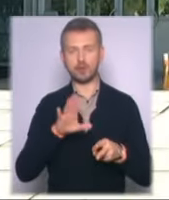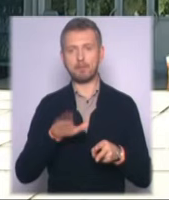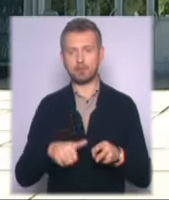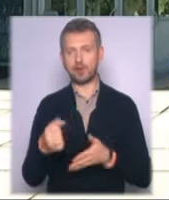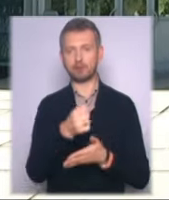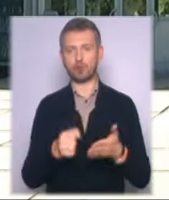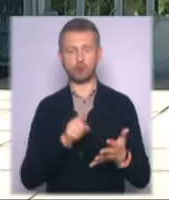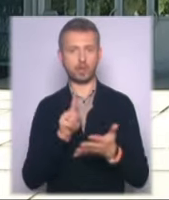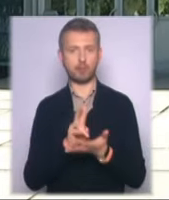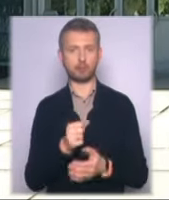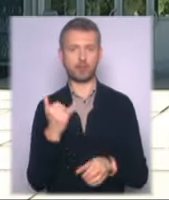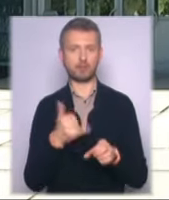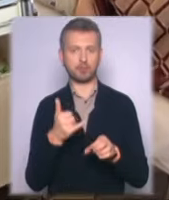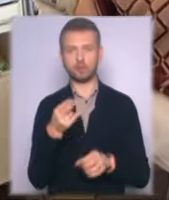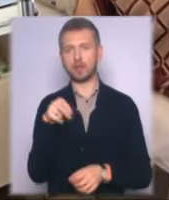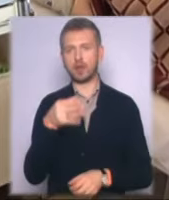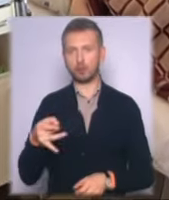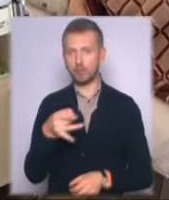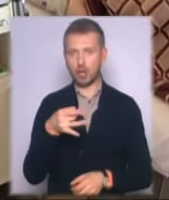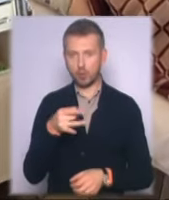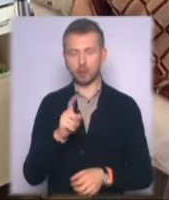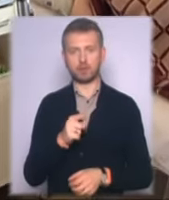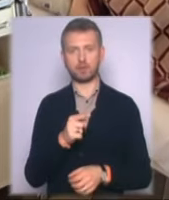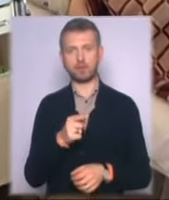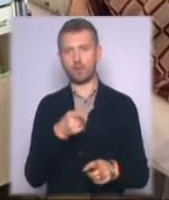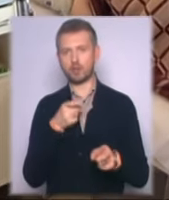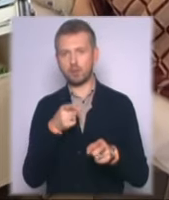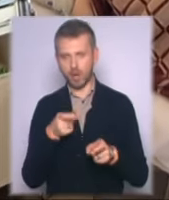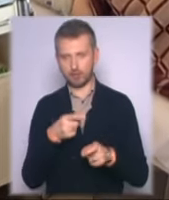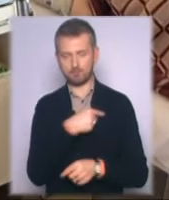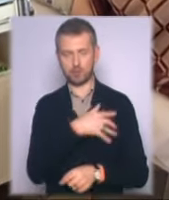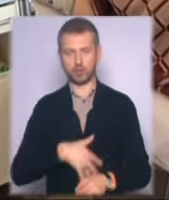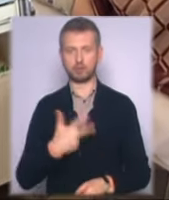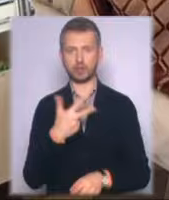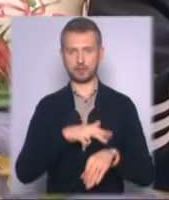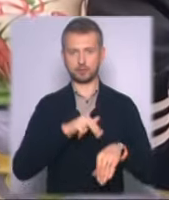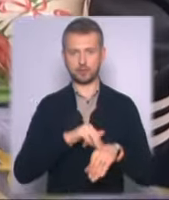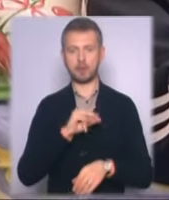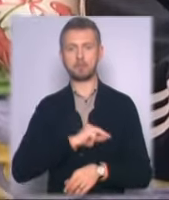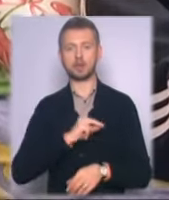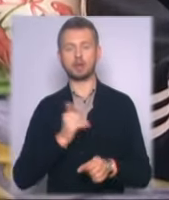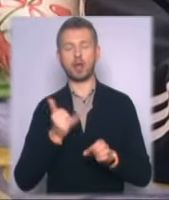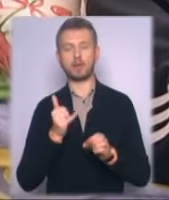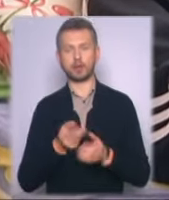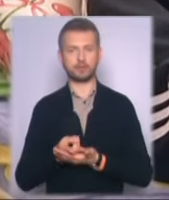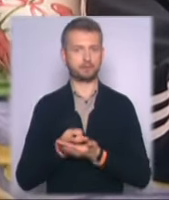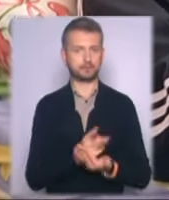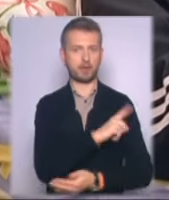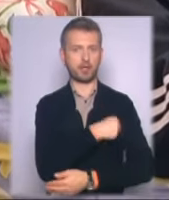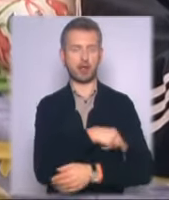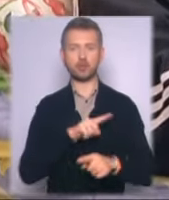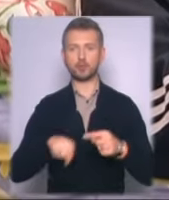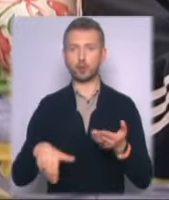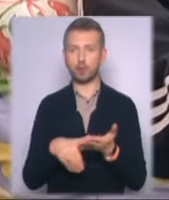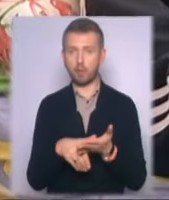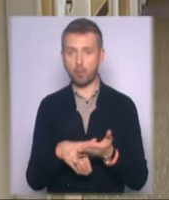одну із автозаправок в Деснянському районі. З вогнепальними пораненнями трьох правоохоронців та працівника АЗС доставили до лікарні швидкої допомоги.